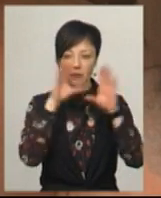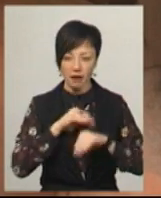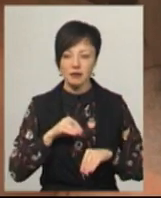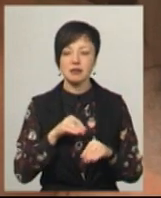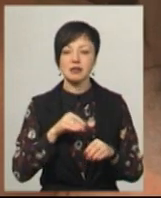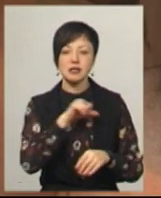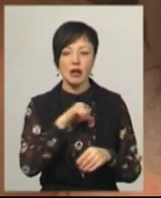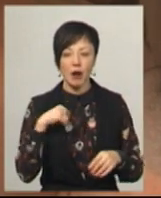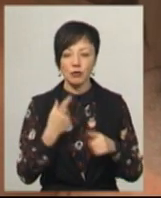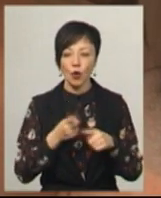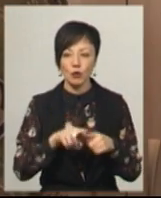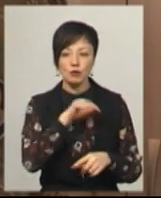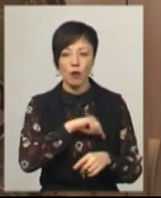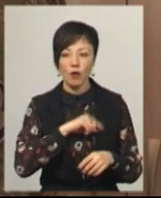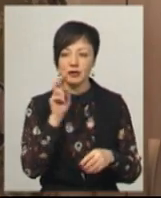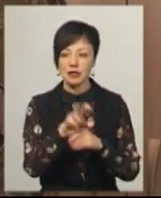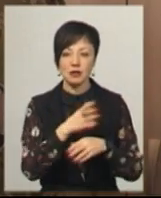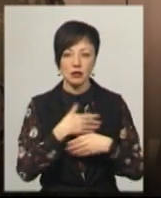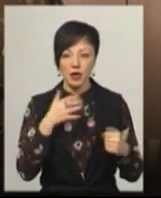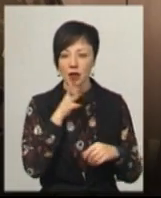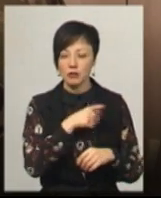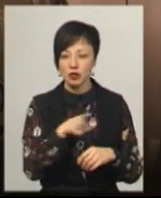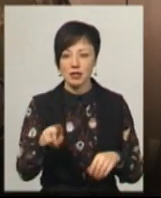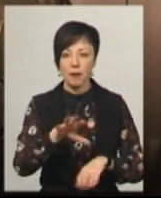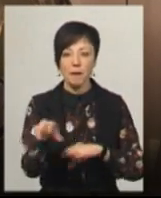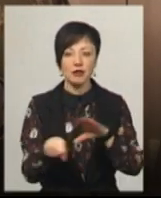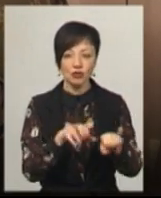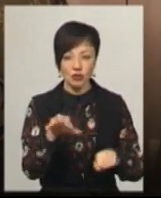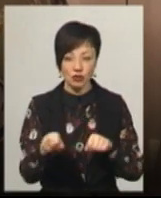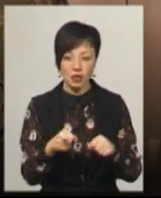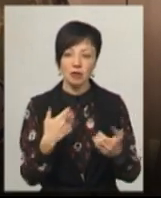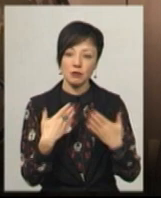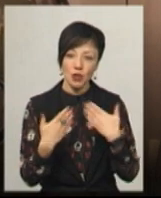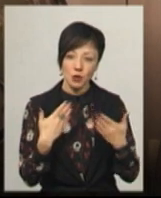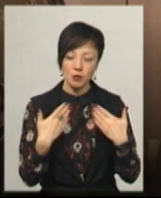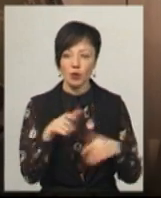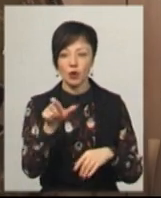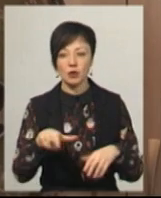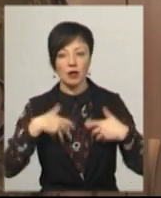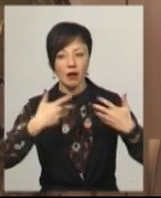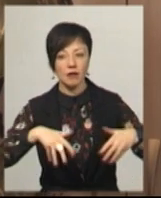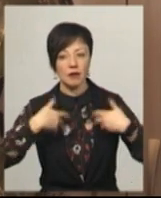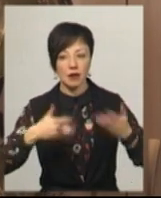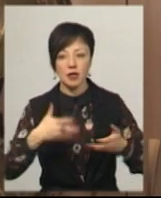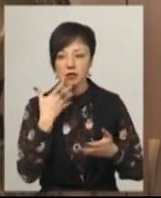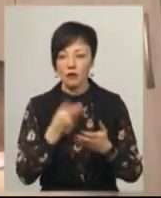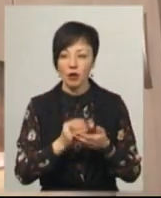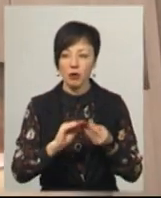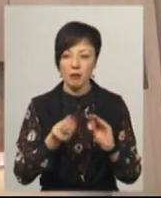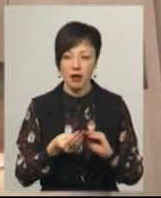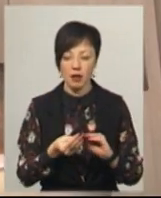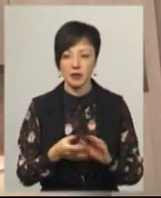до психологів йти не хочуть. А під час масажа ми спілкуємося. Людина виказує свої